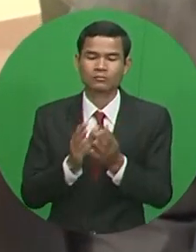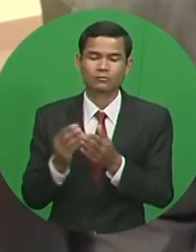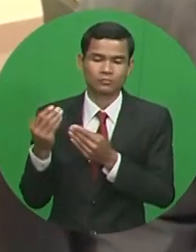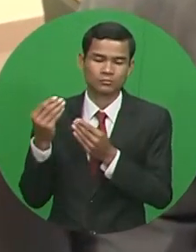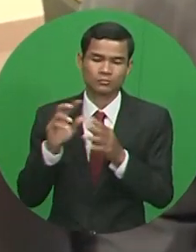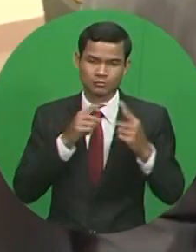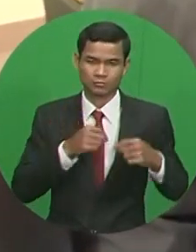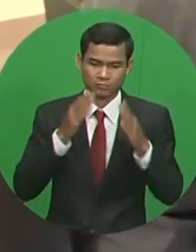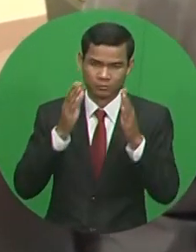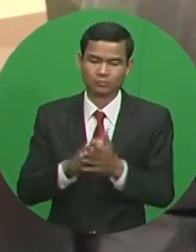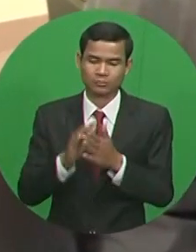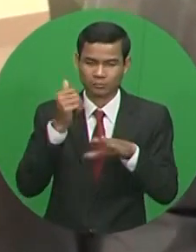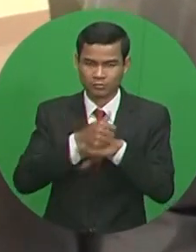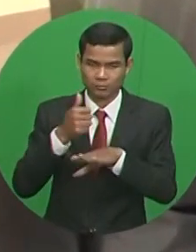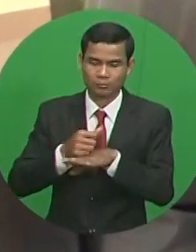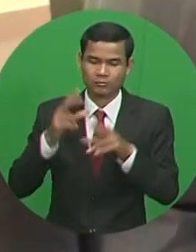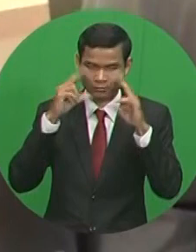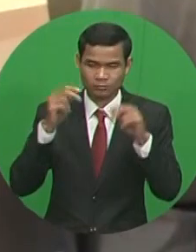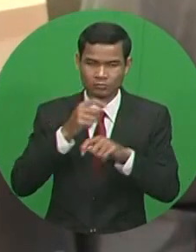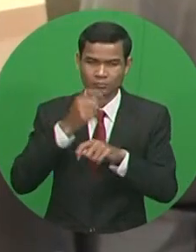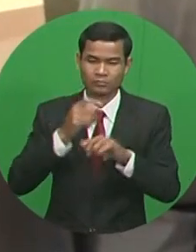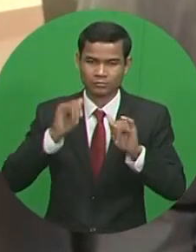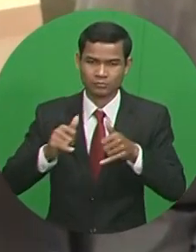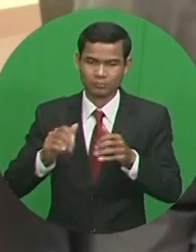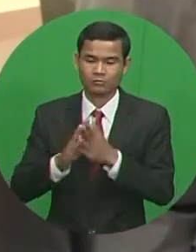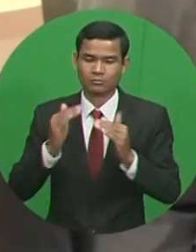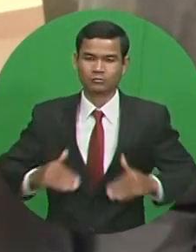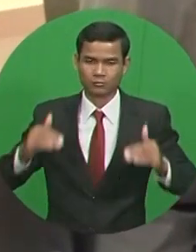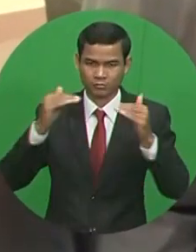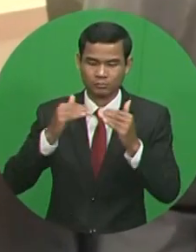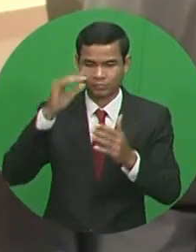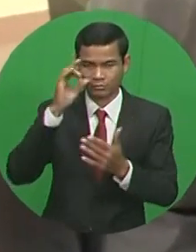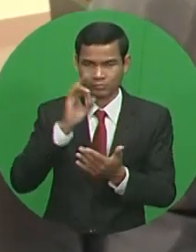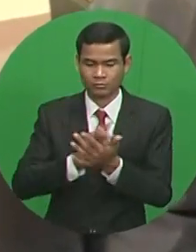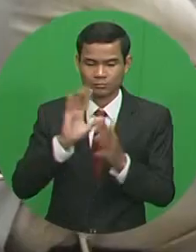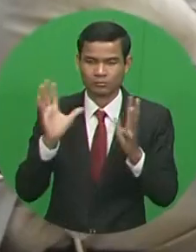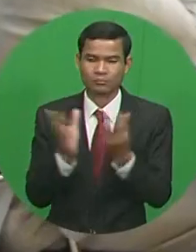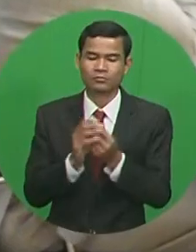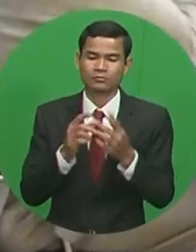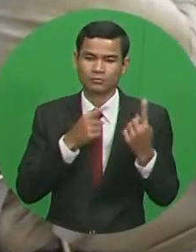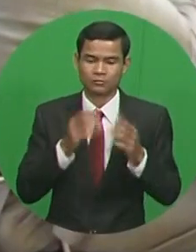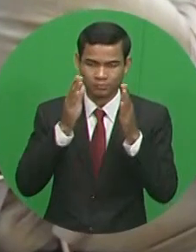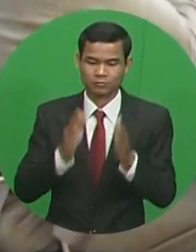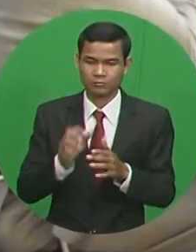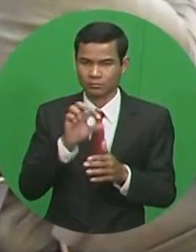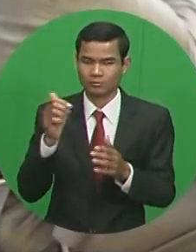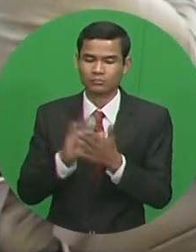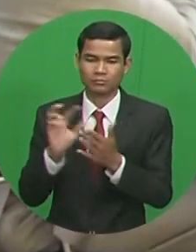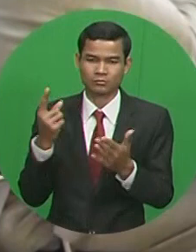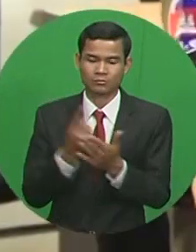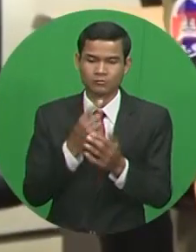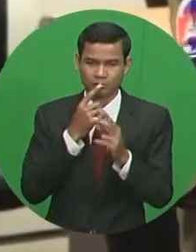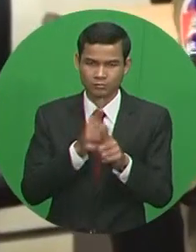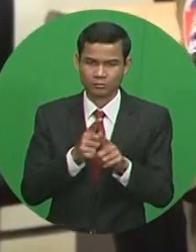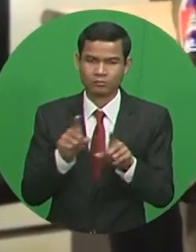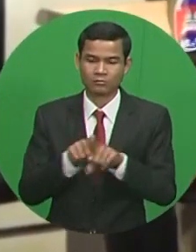ចូលរួមចំណែករបស់ថ្នាក់ដឹកនាំមន្ត្រីរាជការក្រសួងធម្មការនិងសាសនាព្រមជាមួយសប្បុរសជននានាដើម្បីចូលរួមឆ្លើយត